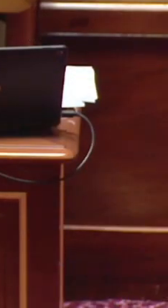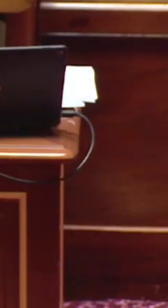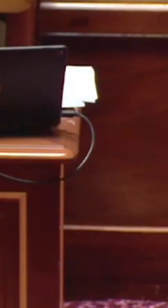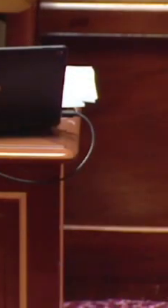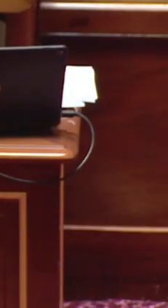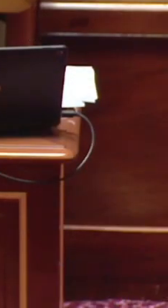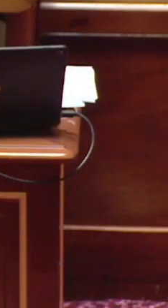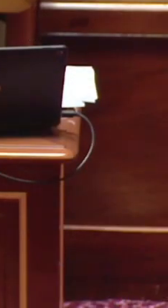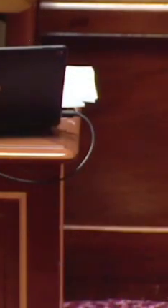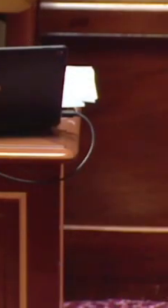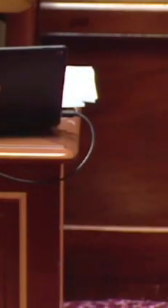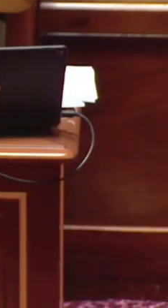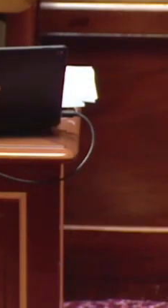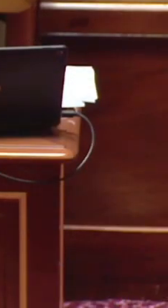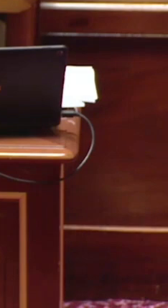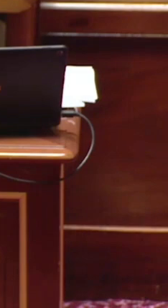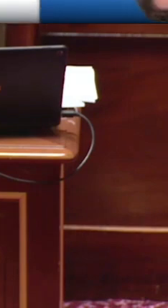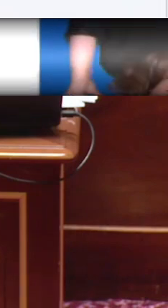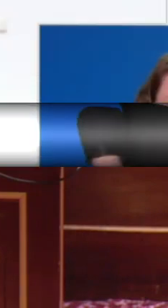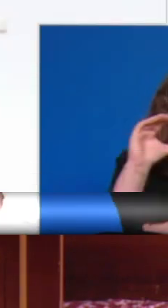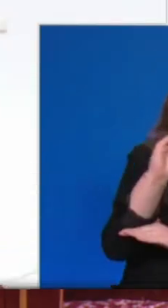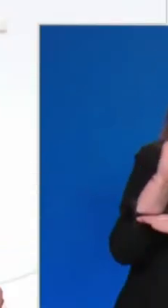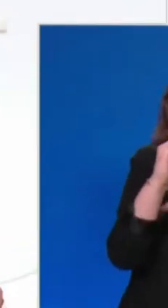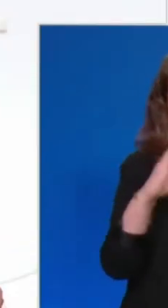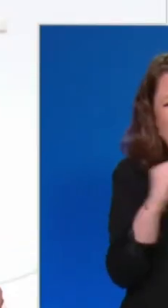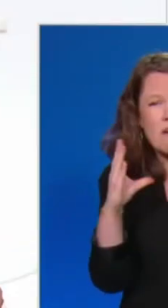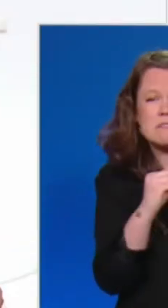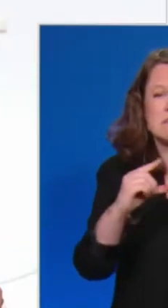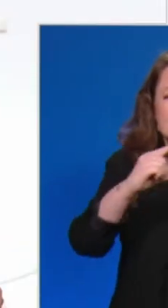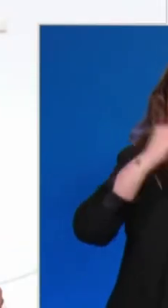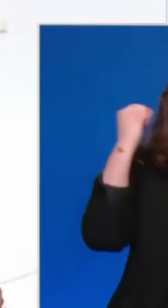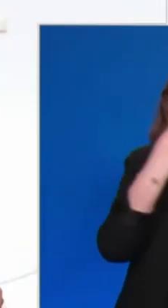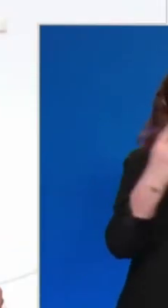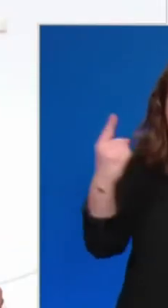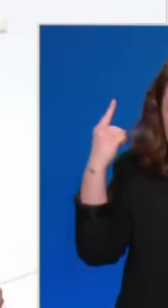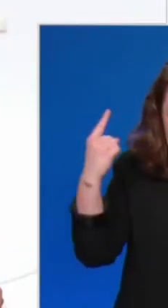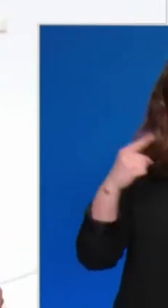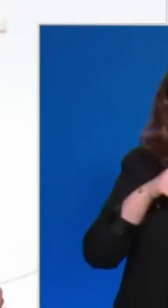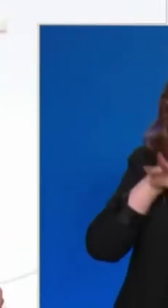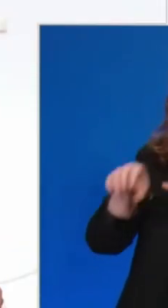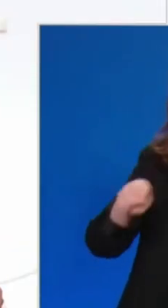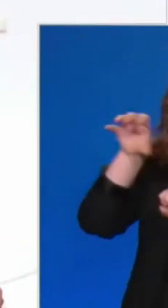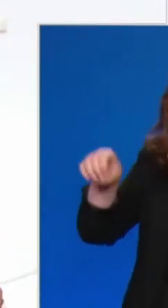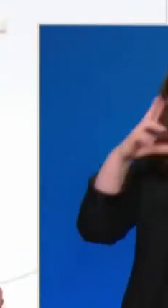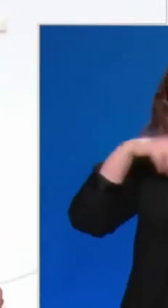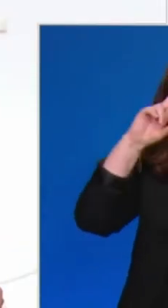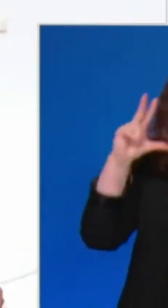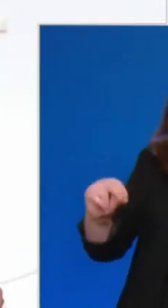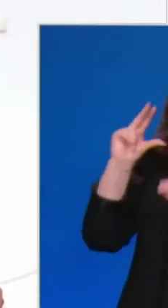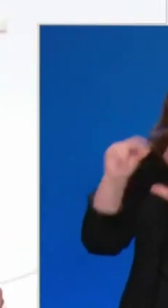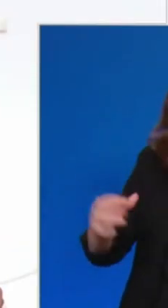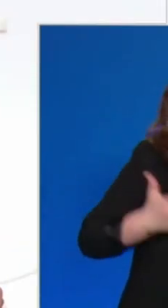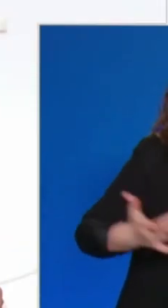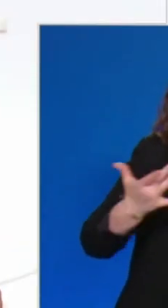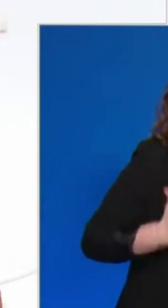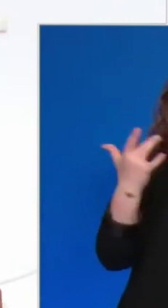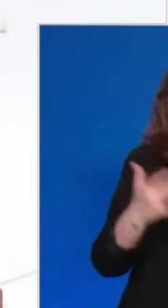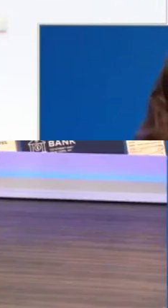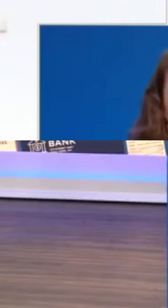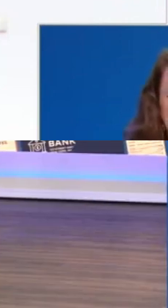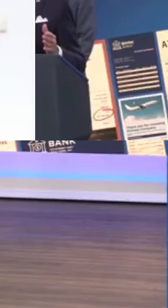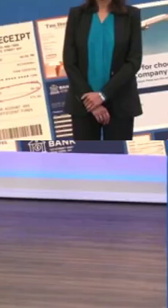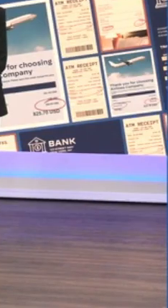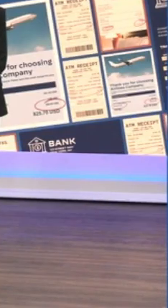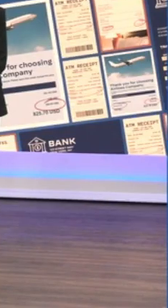tekrar karşınızdayız. Değerli izleyenler, Fransa'da iç savaş ilan edildi. Protestolar durmuyor.